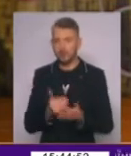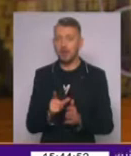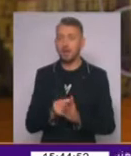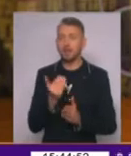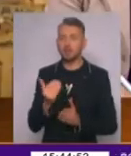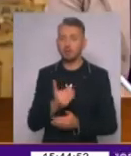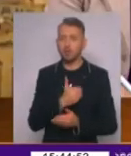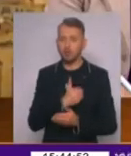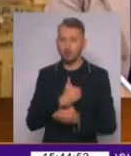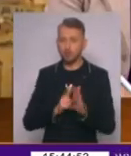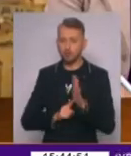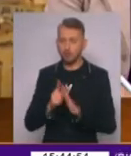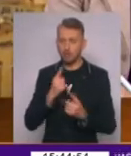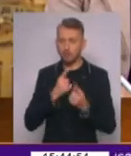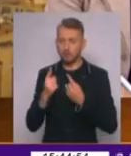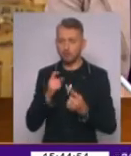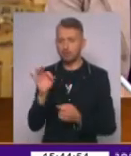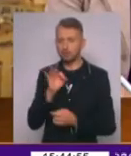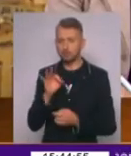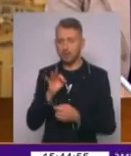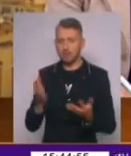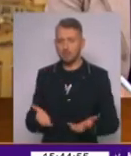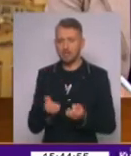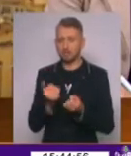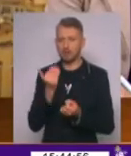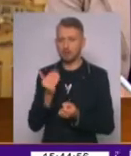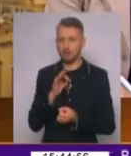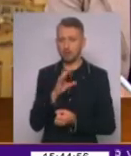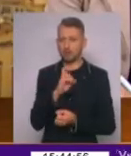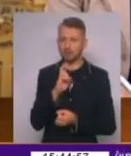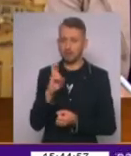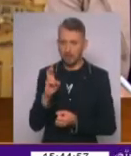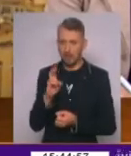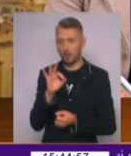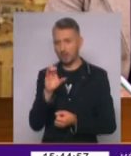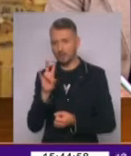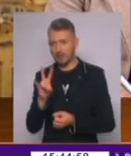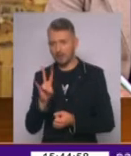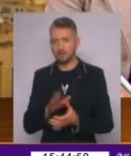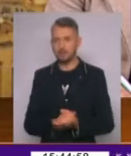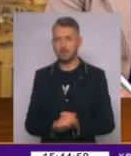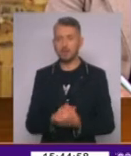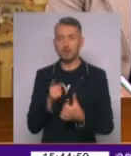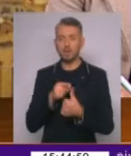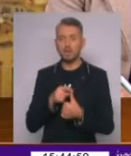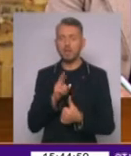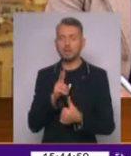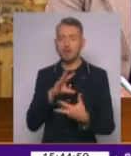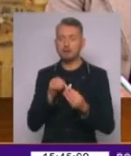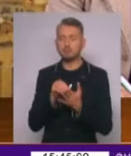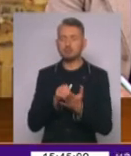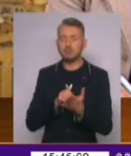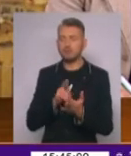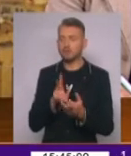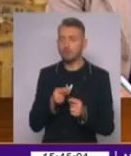Наталія, дійсно хочу розпочати розмову з приводу підтримки вашої ОСББ та ОСНів. По-перше, як за статистикою взагалі,